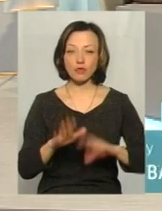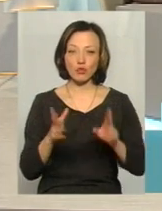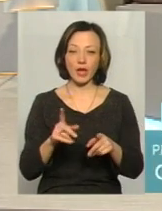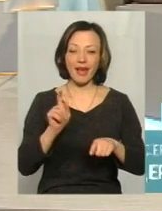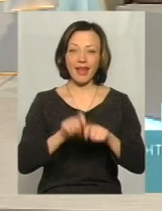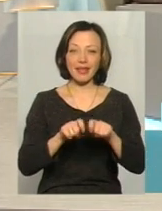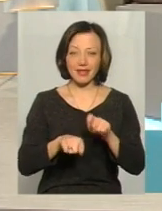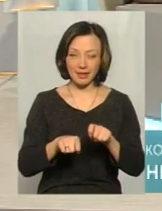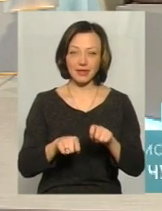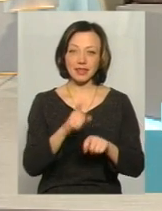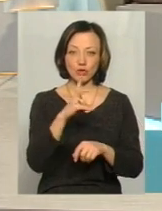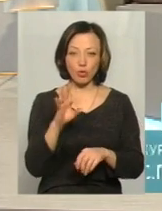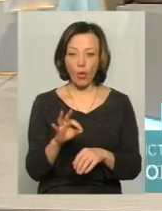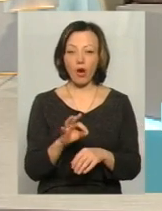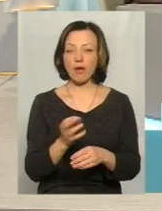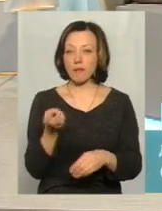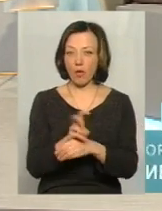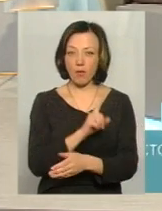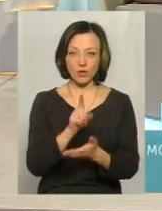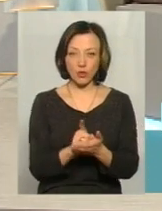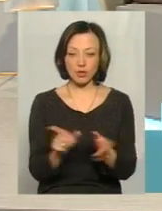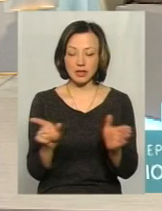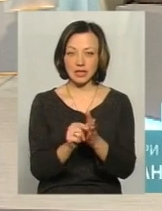предмету, слідуючи явка обов'язково з